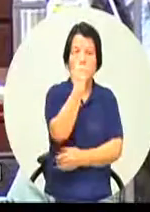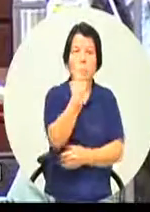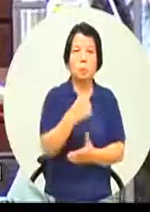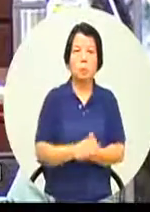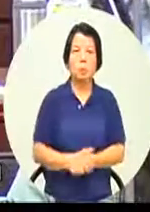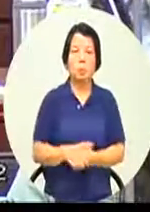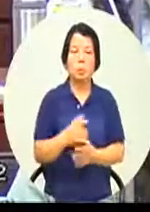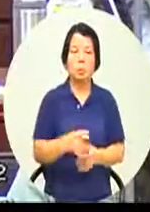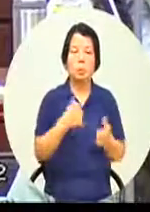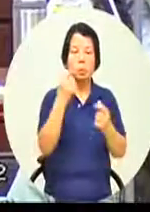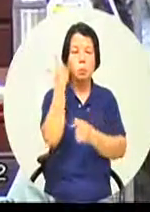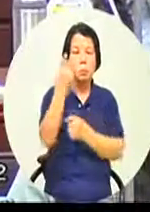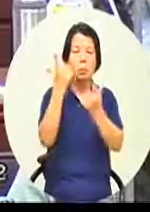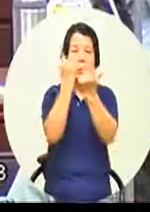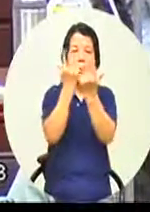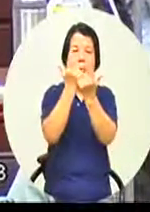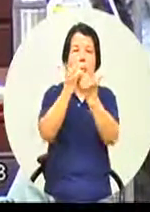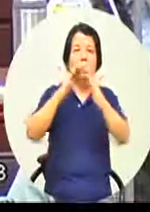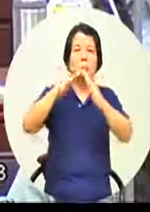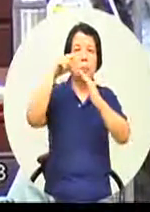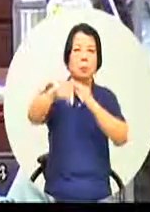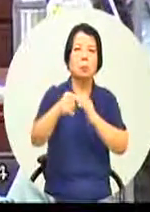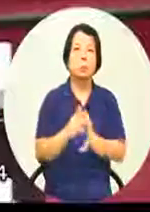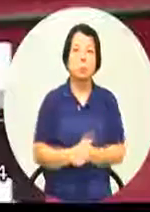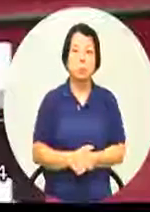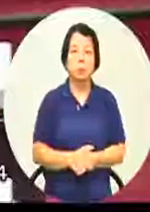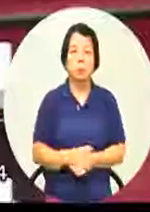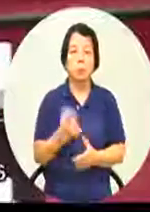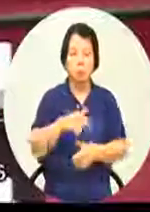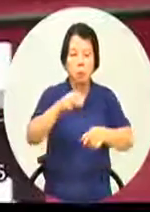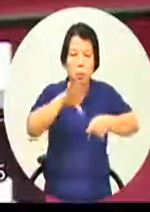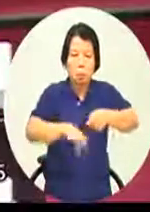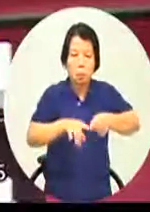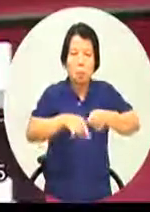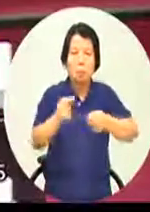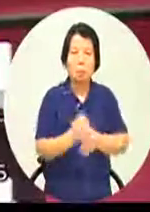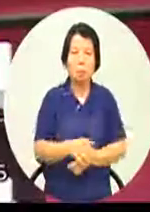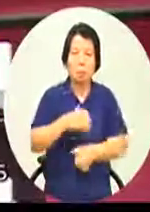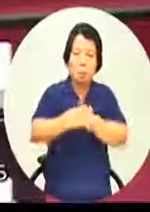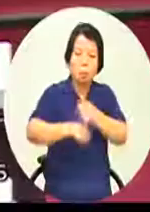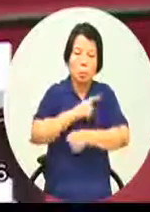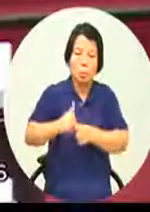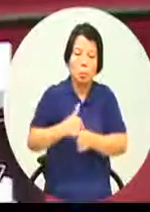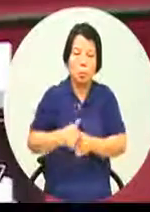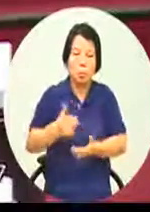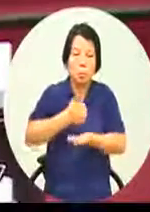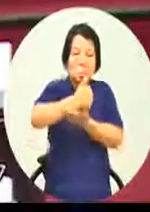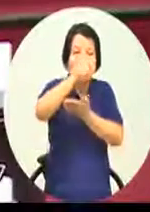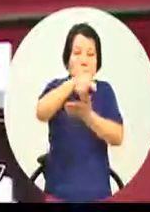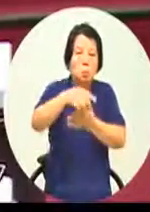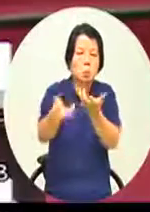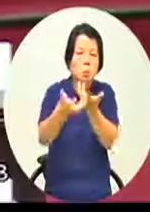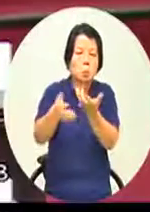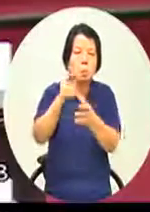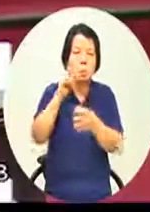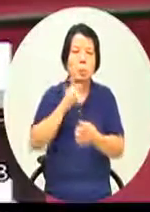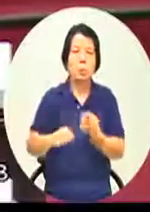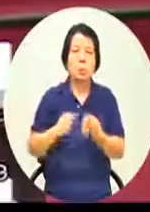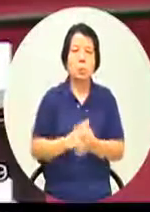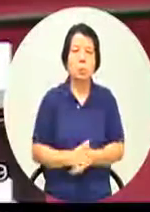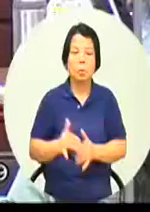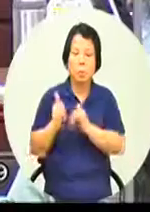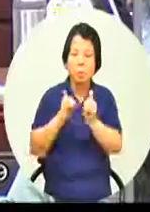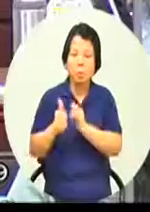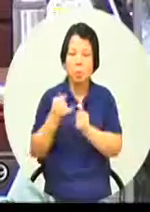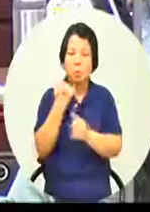在新北市。 在新北市，对，不可能，我们南部的宠物，然后 所以我说我们可以就是民间可以模